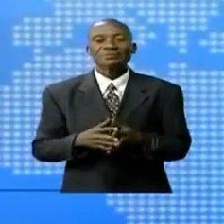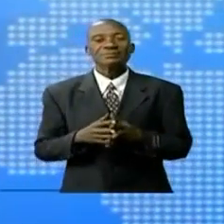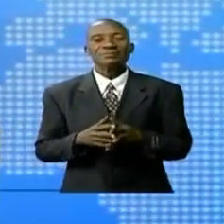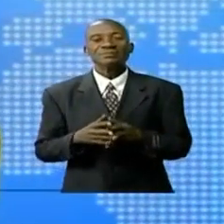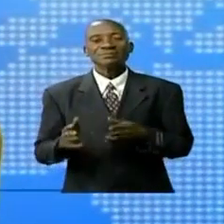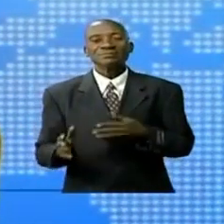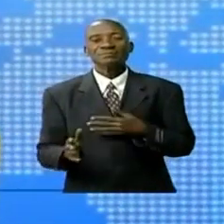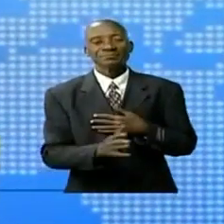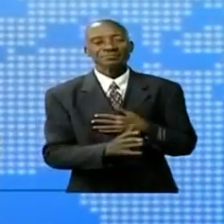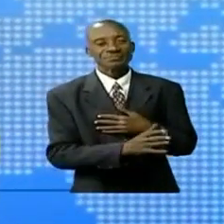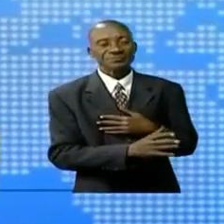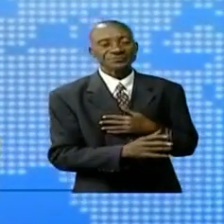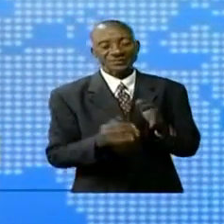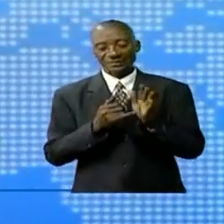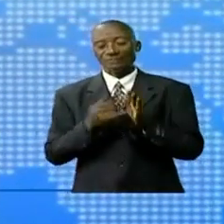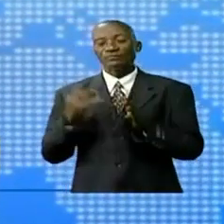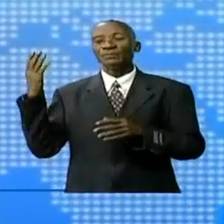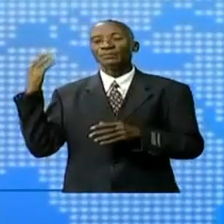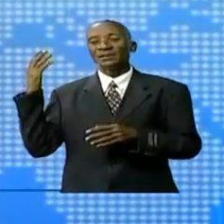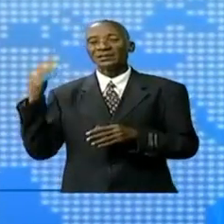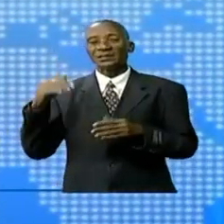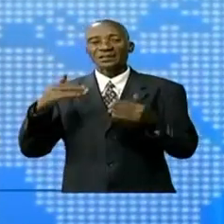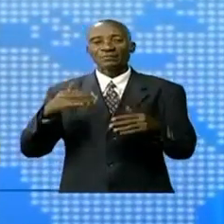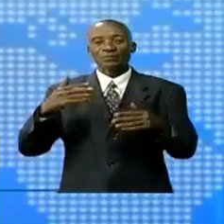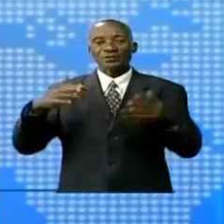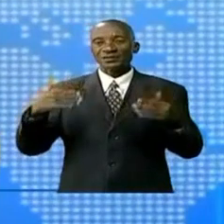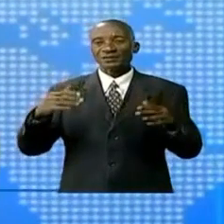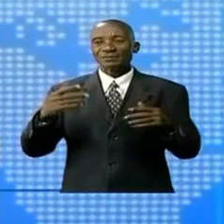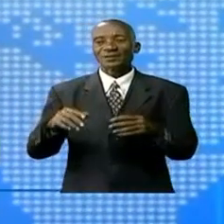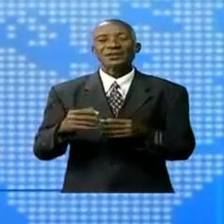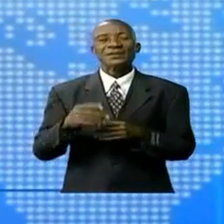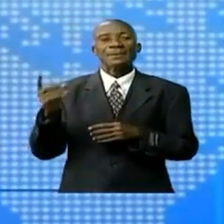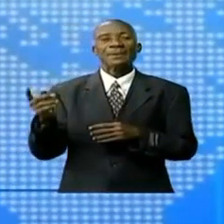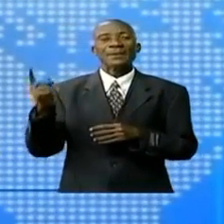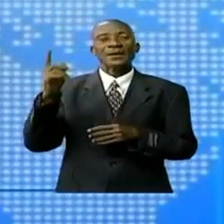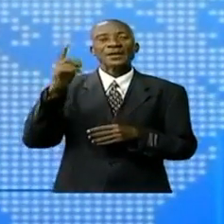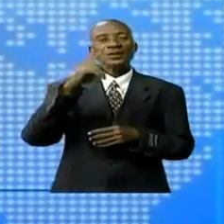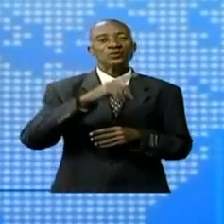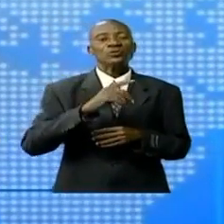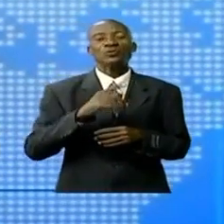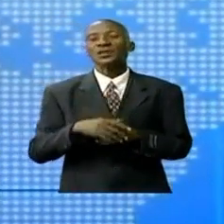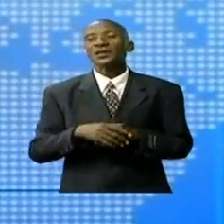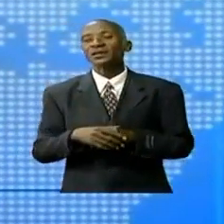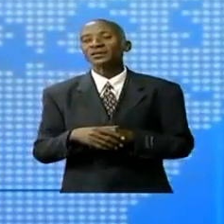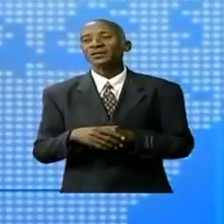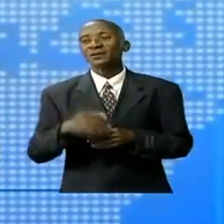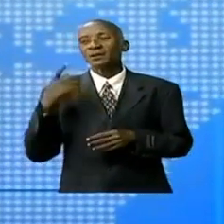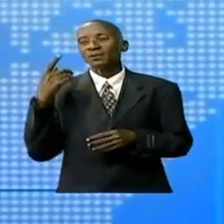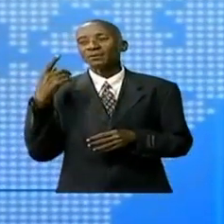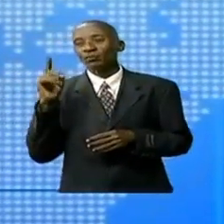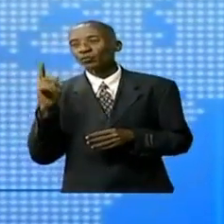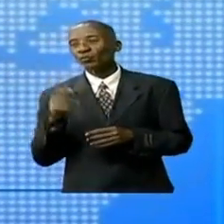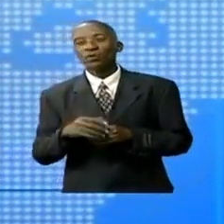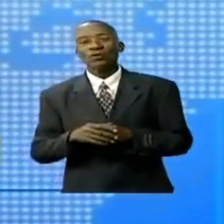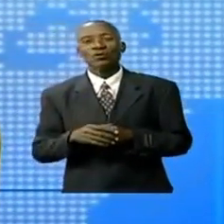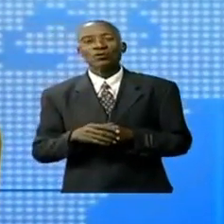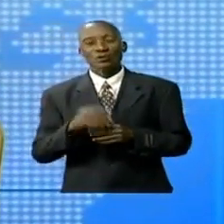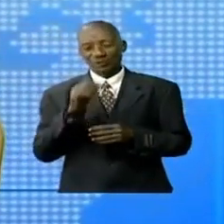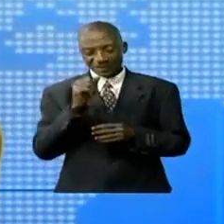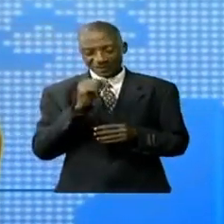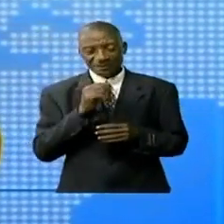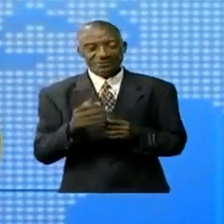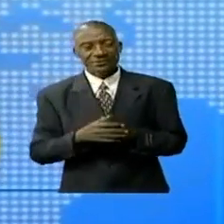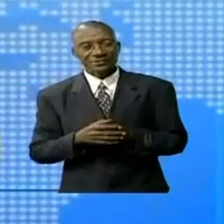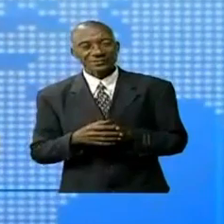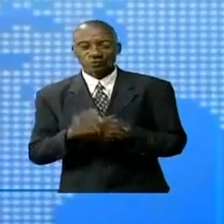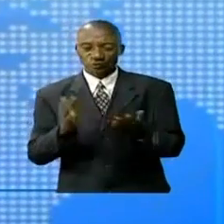A célébré le samedi dernier la journée mondiale du livre et du droit d'auteur. C'était sous le thème « Le livre congolais en fête ». Cette journée a permis